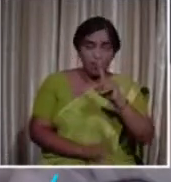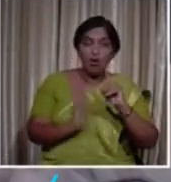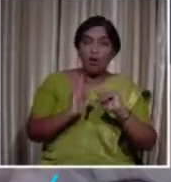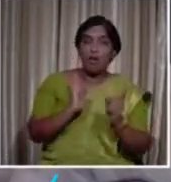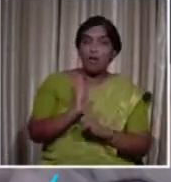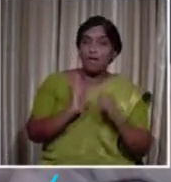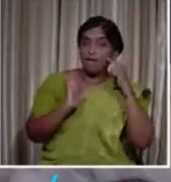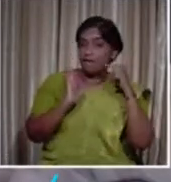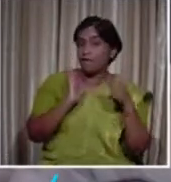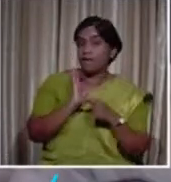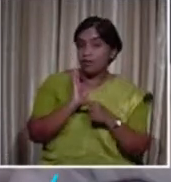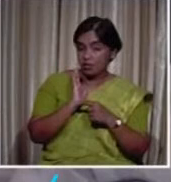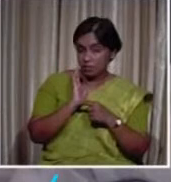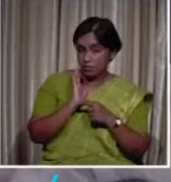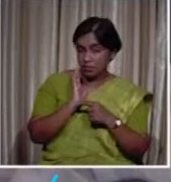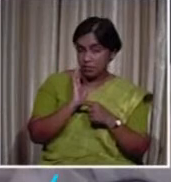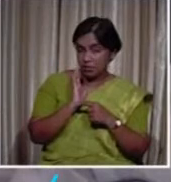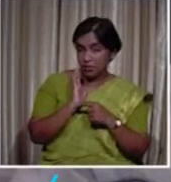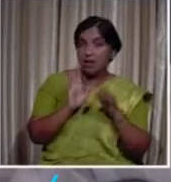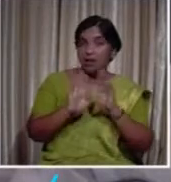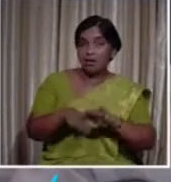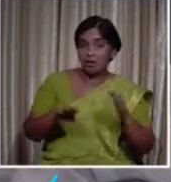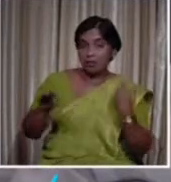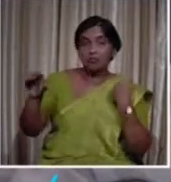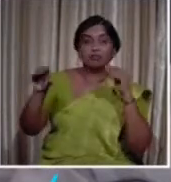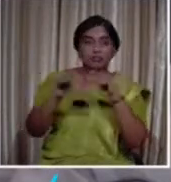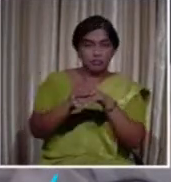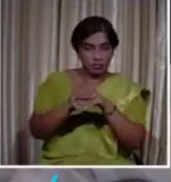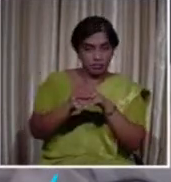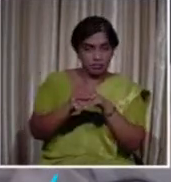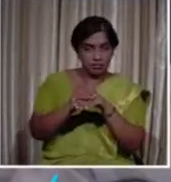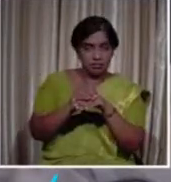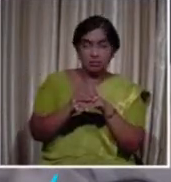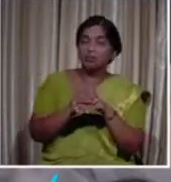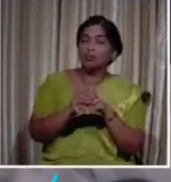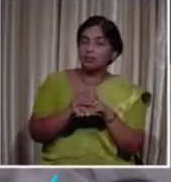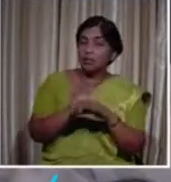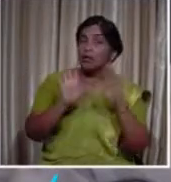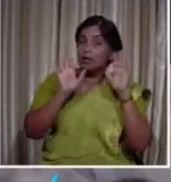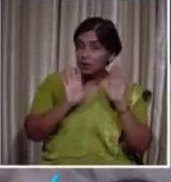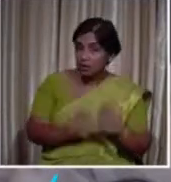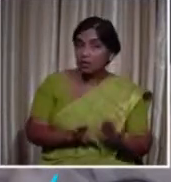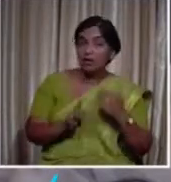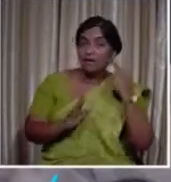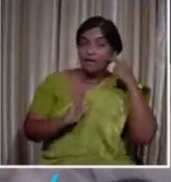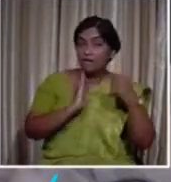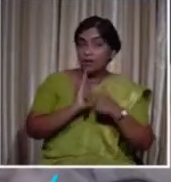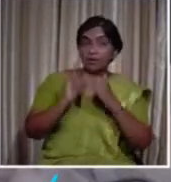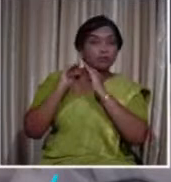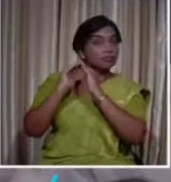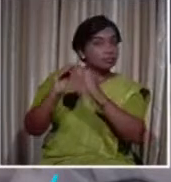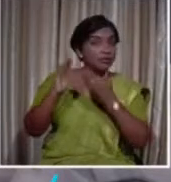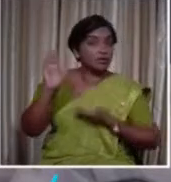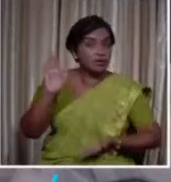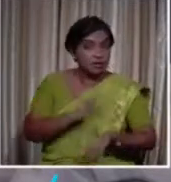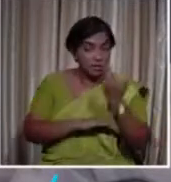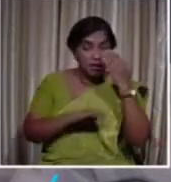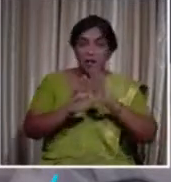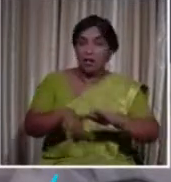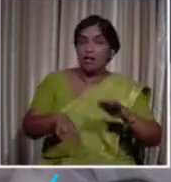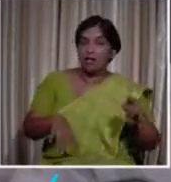පෙළ විභාගයට ළමයින් පෙනී හිටිනවා නමුත් විභාග මධ්‍යස්ථානයට යන්න